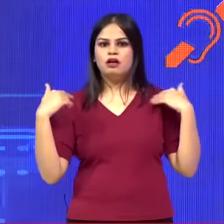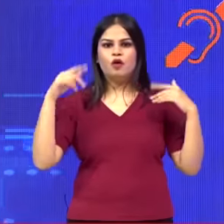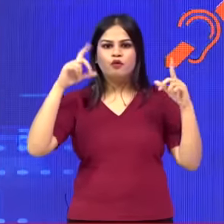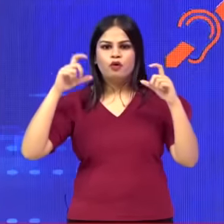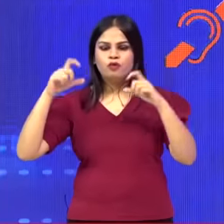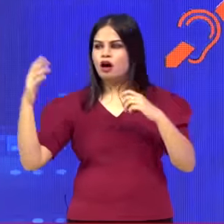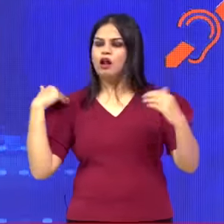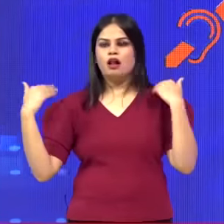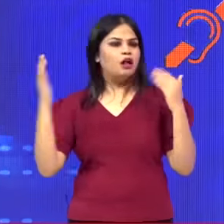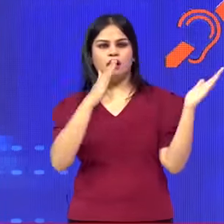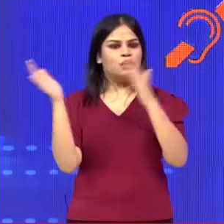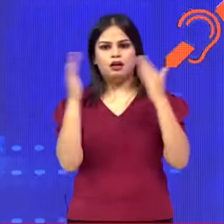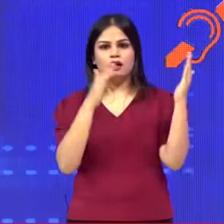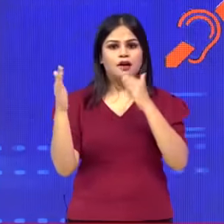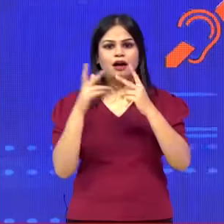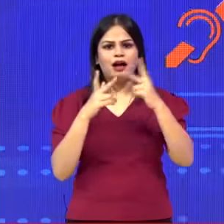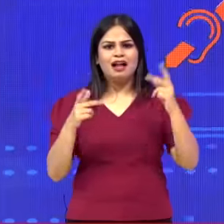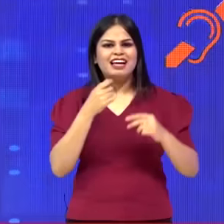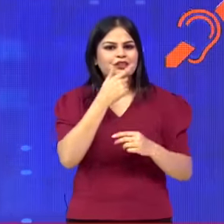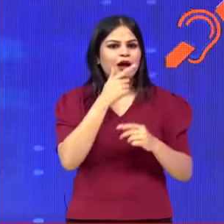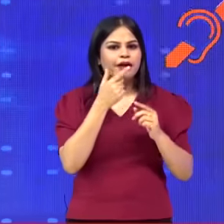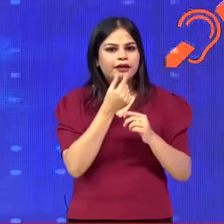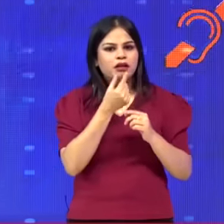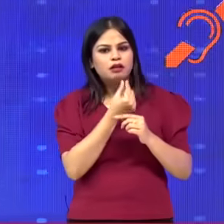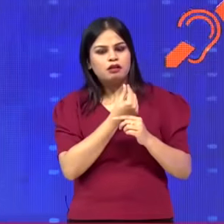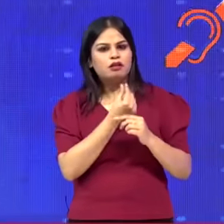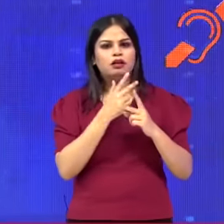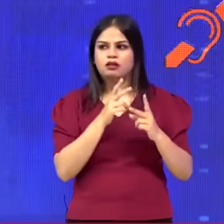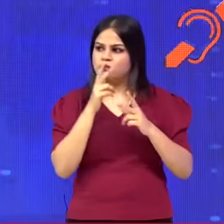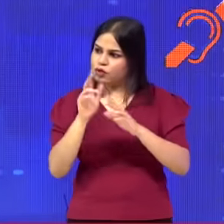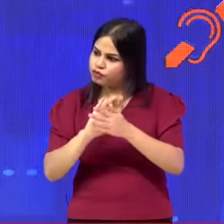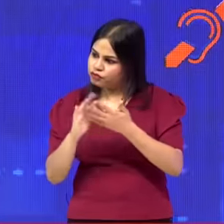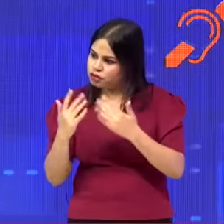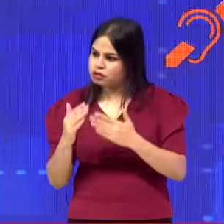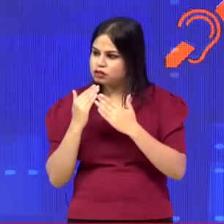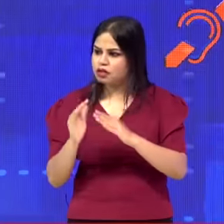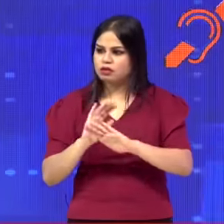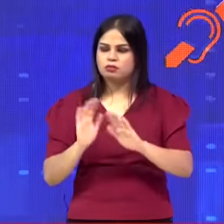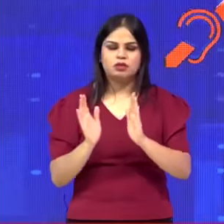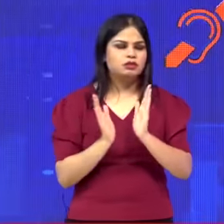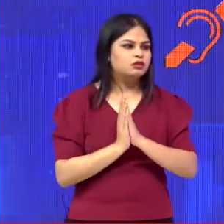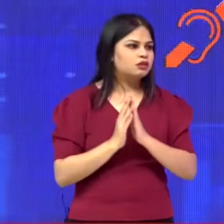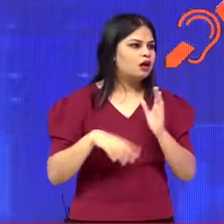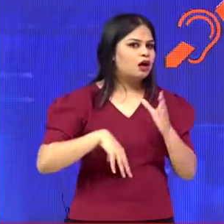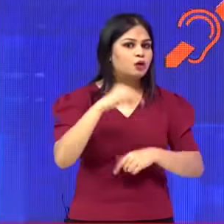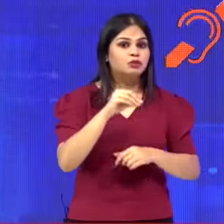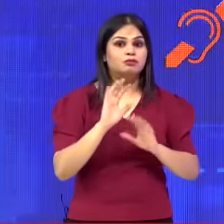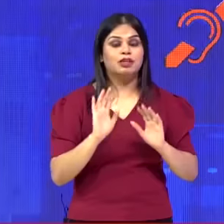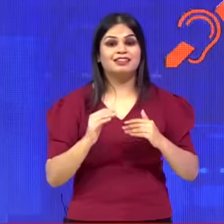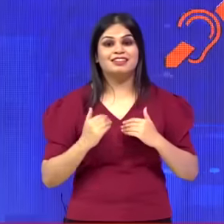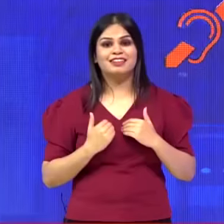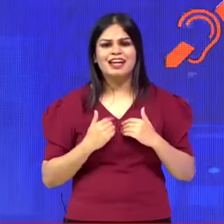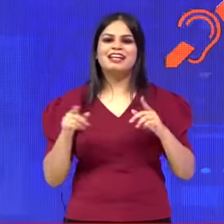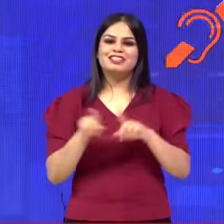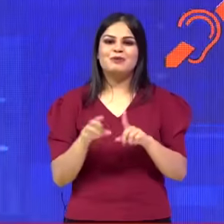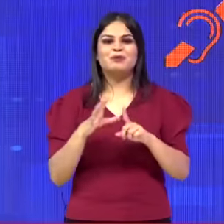भाई भाई भाई इधर उधर, इधर भाई भाई थोड़ा सा, भाई स्माइल, भाई भाई हो गया, थैंक यू आउट. So I